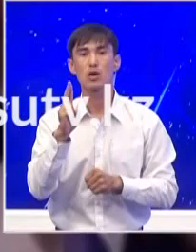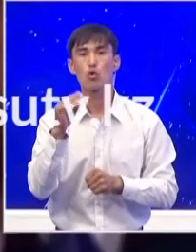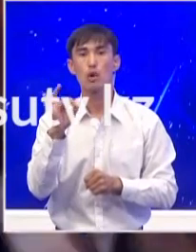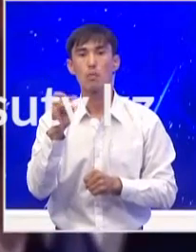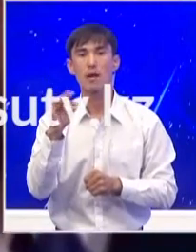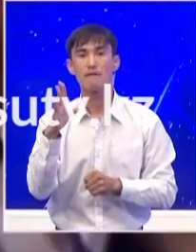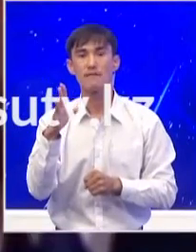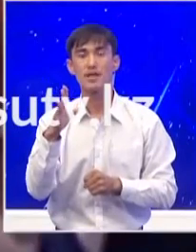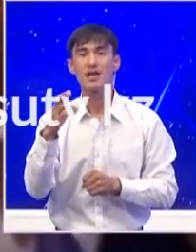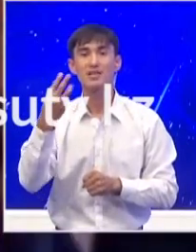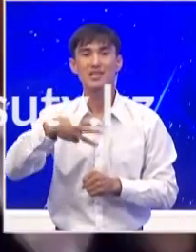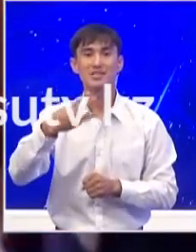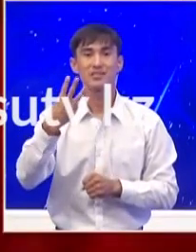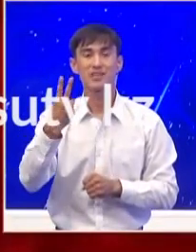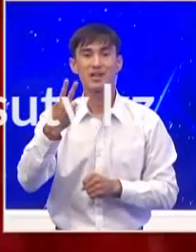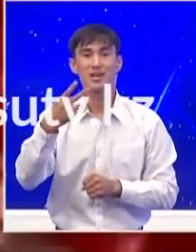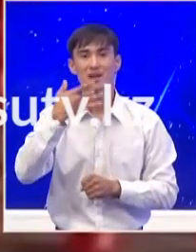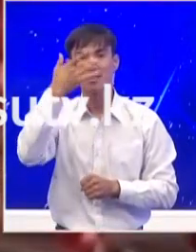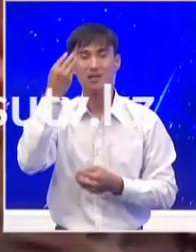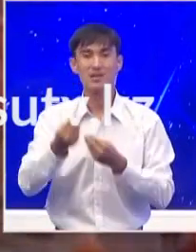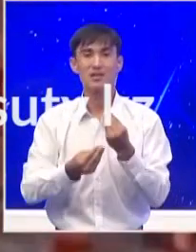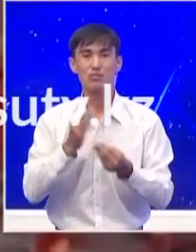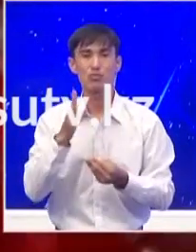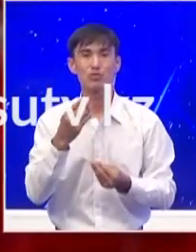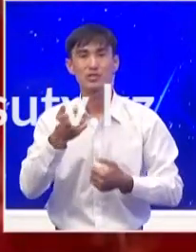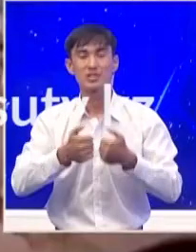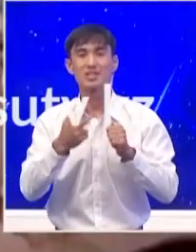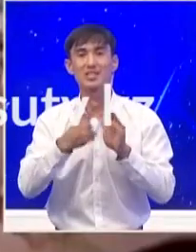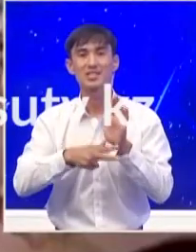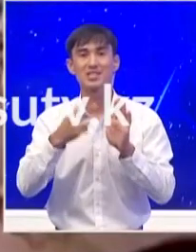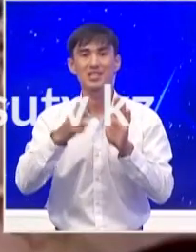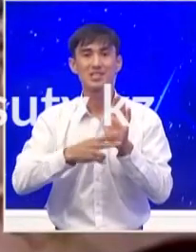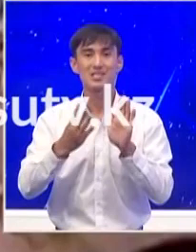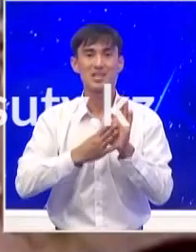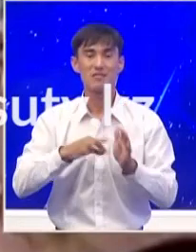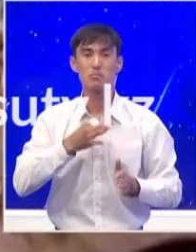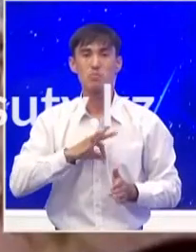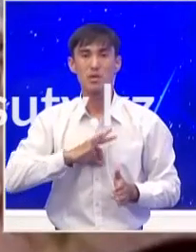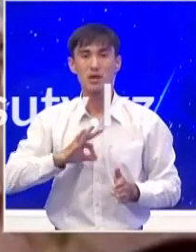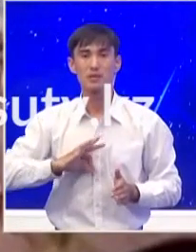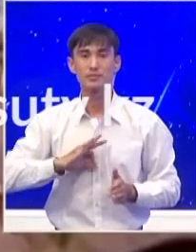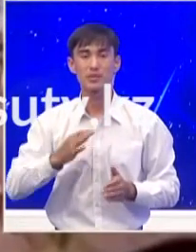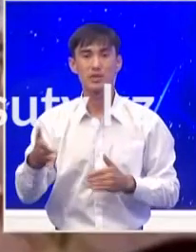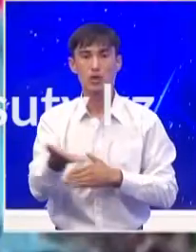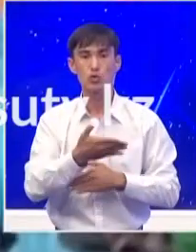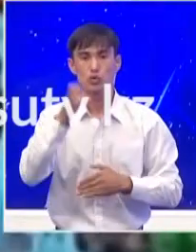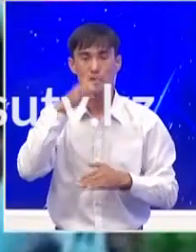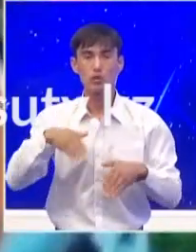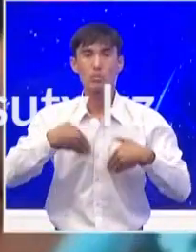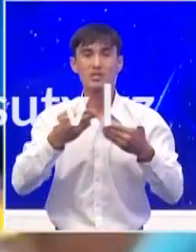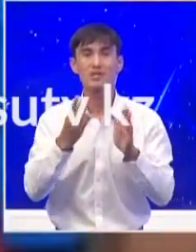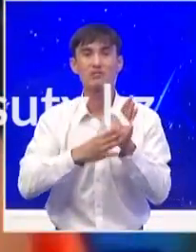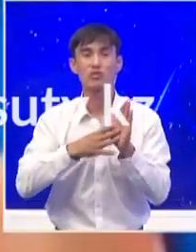боёв на 30 вторых летних играх будет разыграно 339 комплектов медалей нашу страну приставить девяносто шесть